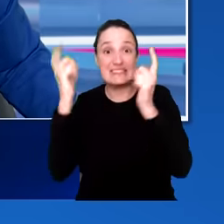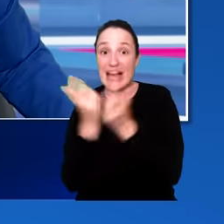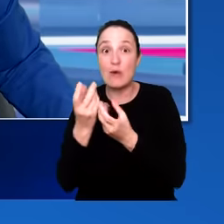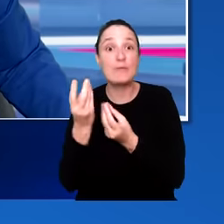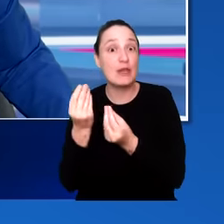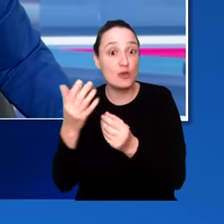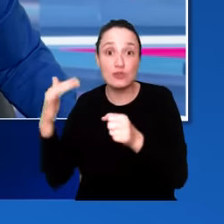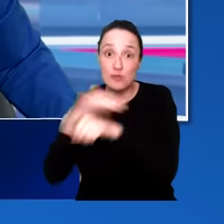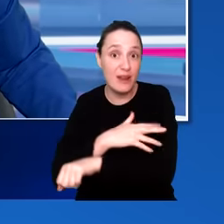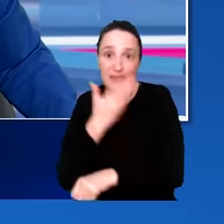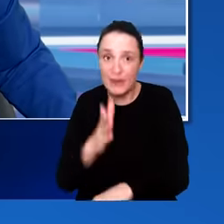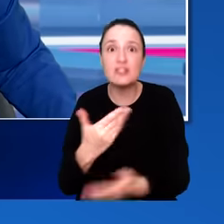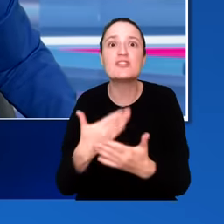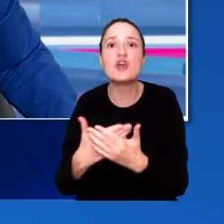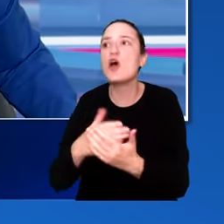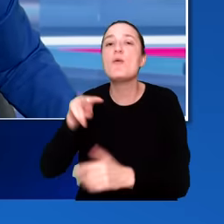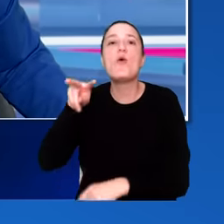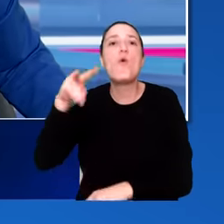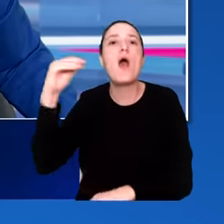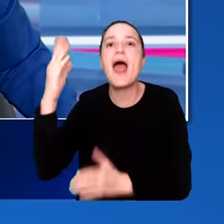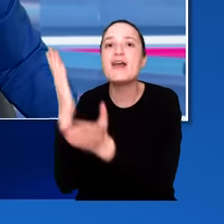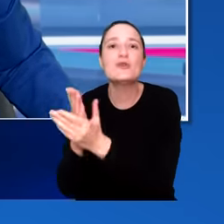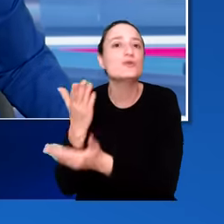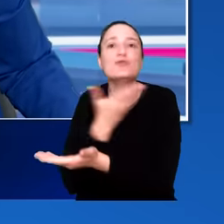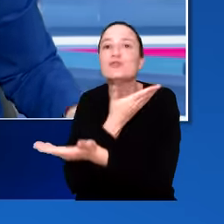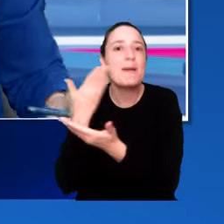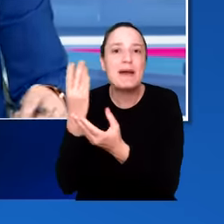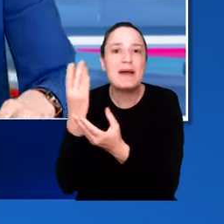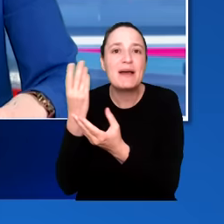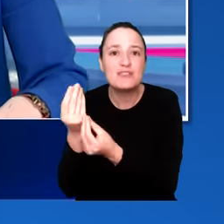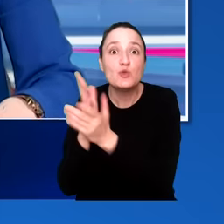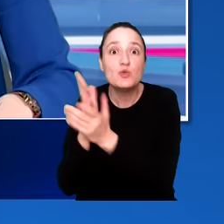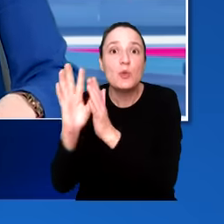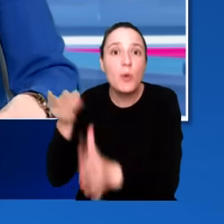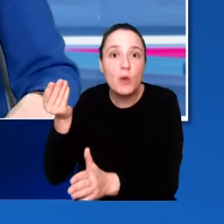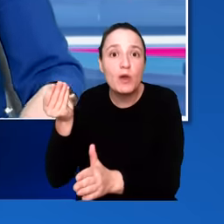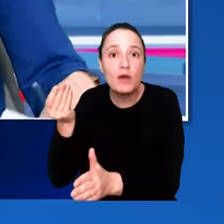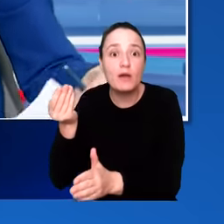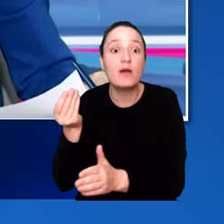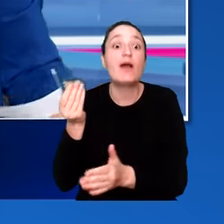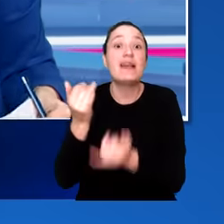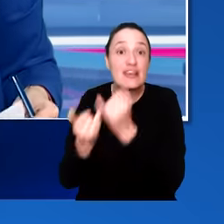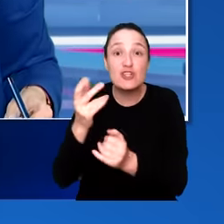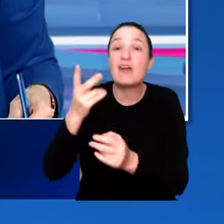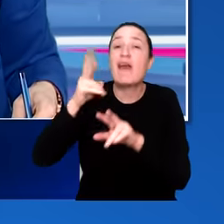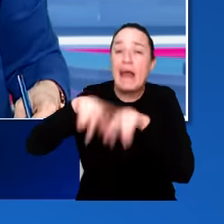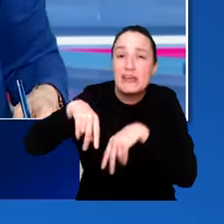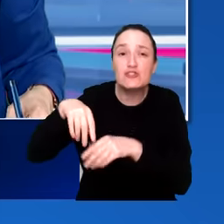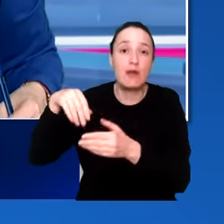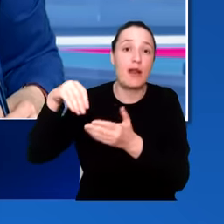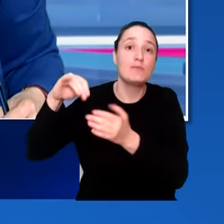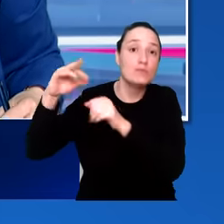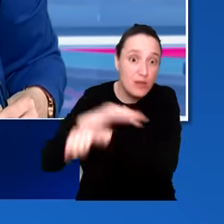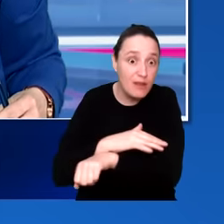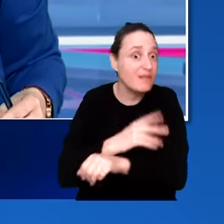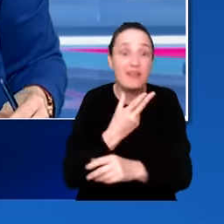ma tych pieniędzy, ponieważ już je dawno skonsumowała. I jeżeli nam te ochłapy dają, to nie po to, żebyśmy zainwestowali